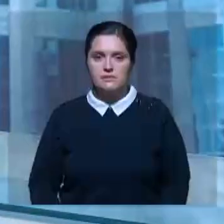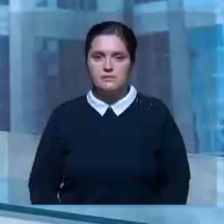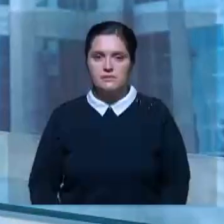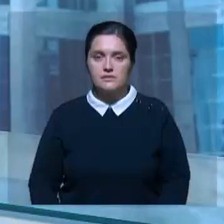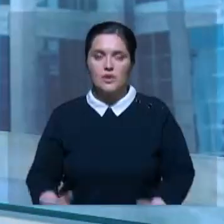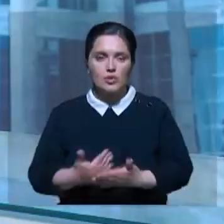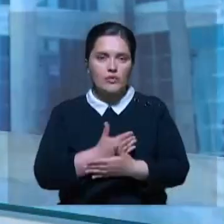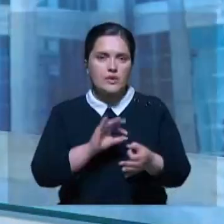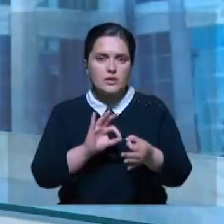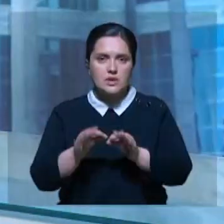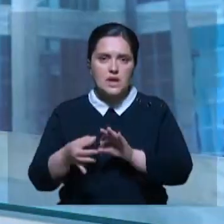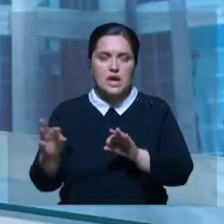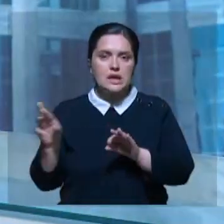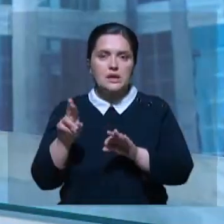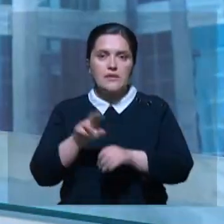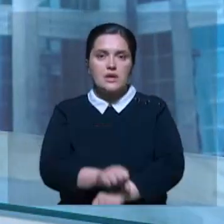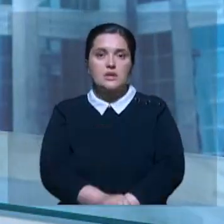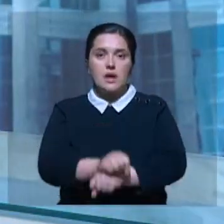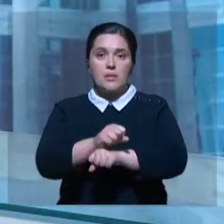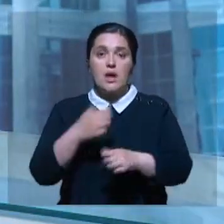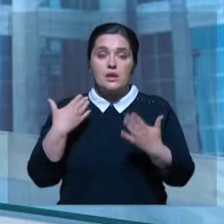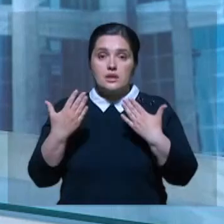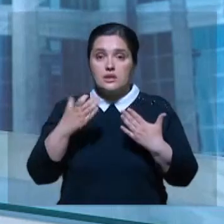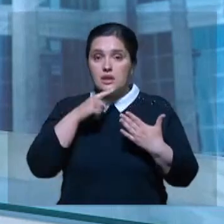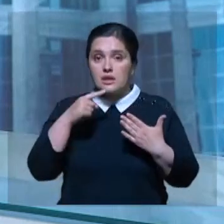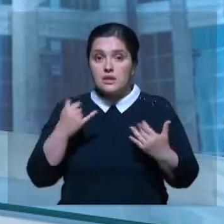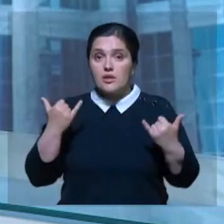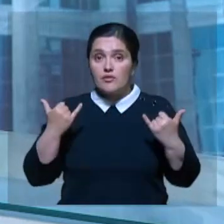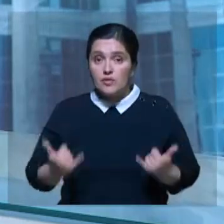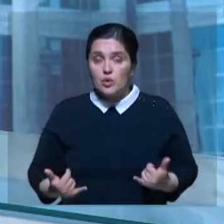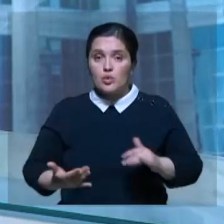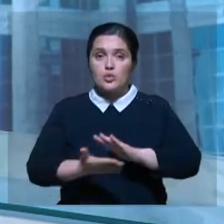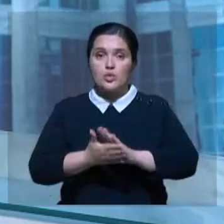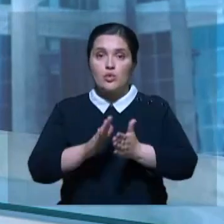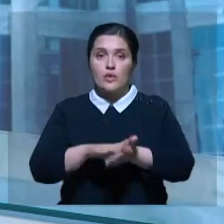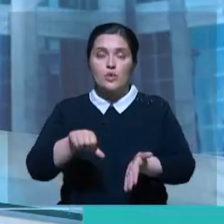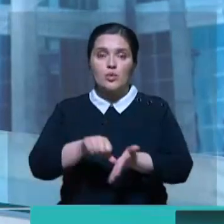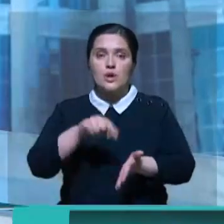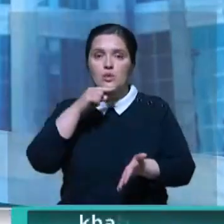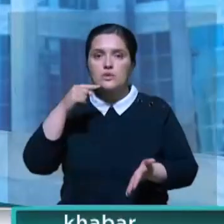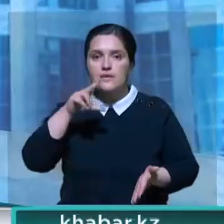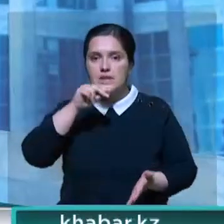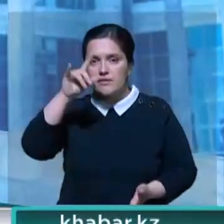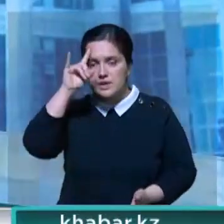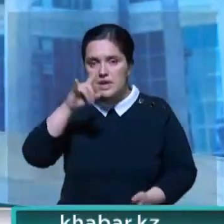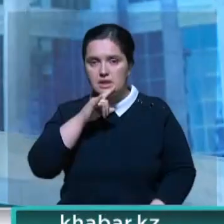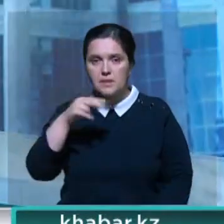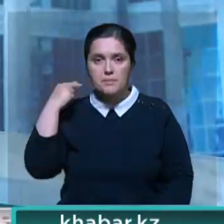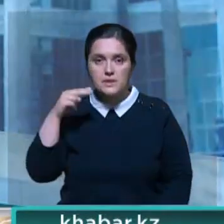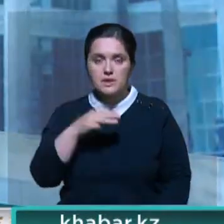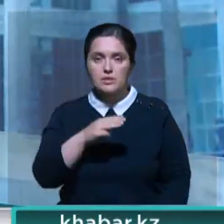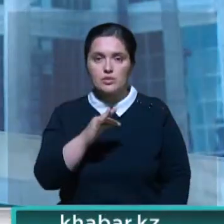О новых деталях январских событий, отношениях с Россией в нынешних геополитических условиях и роли русского языка в